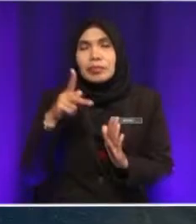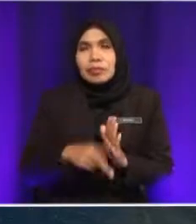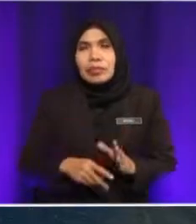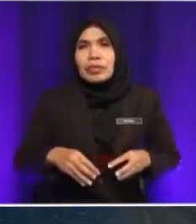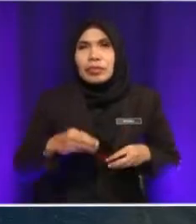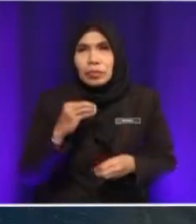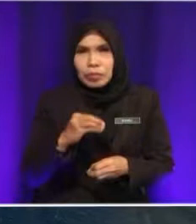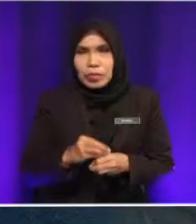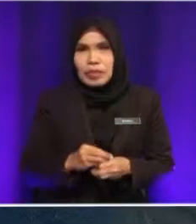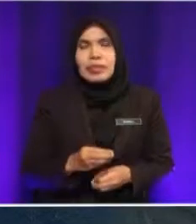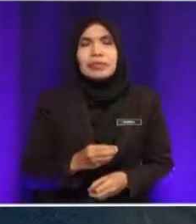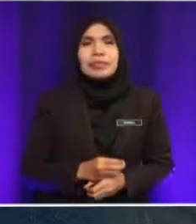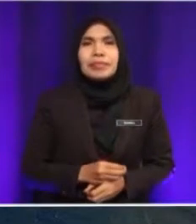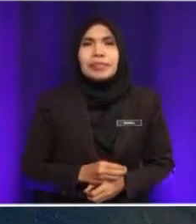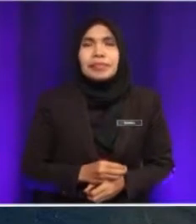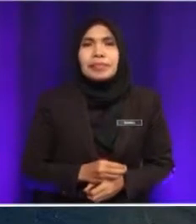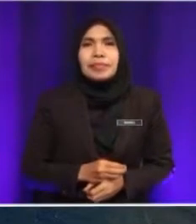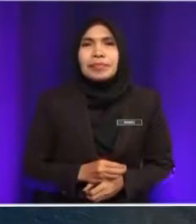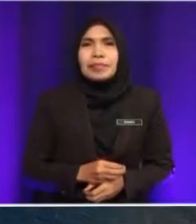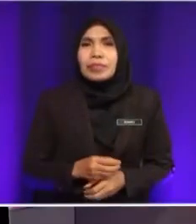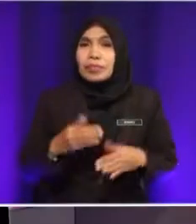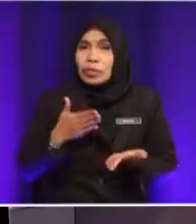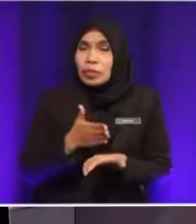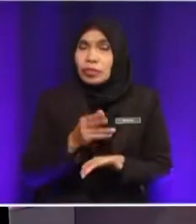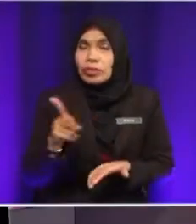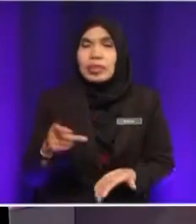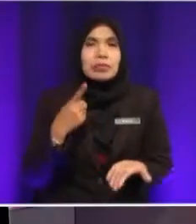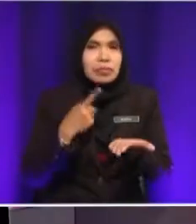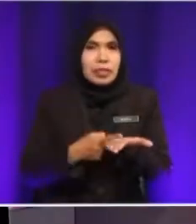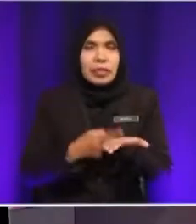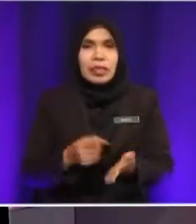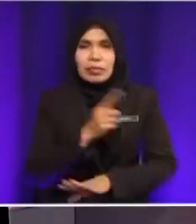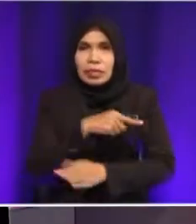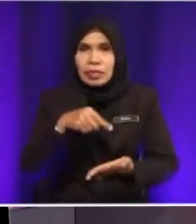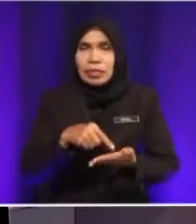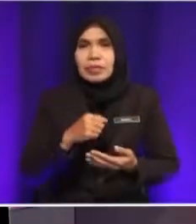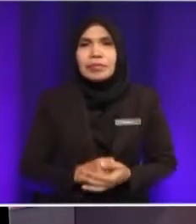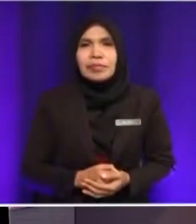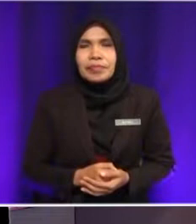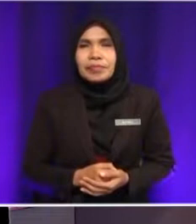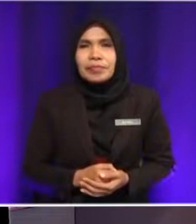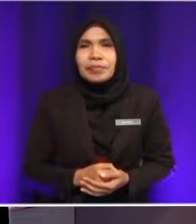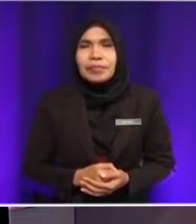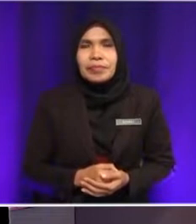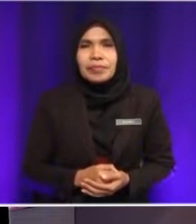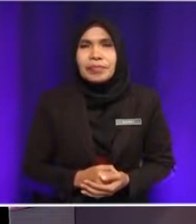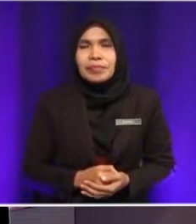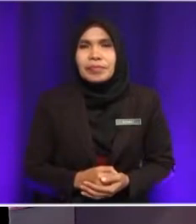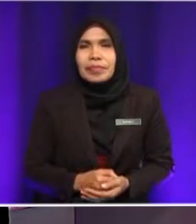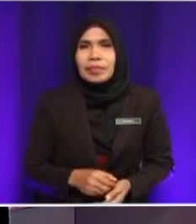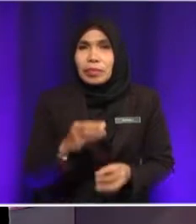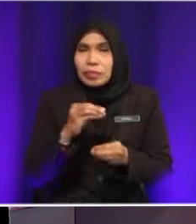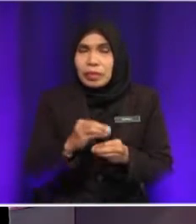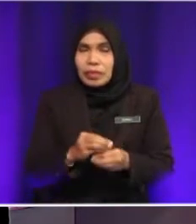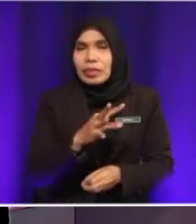jadi kita teruskan perbincangan kita pada hari ini berkaitan dengan pengoperasian dan sistem penyediaan instrumen